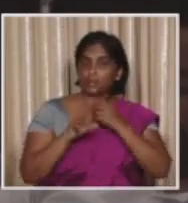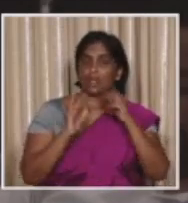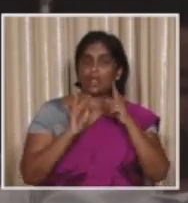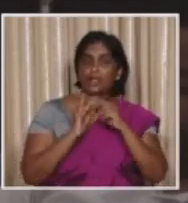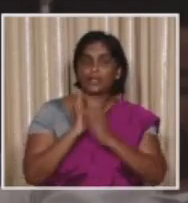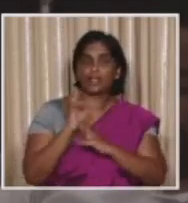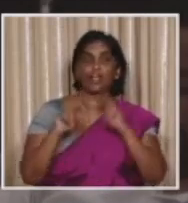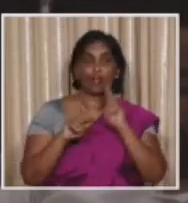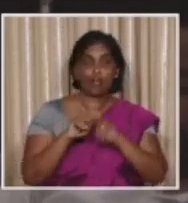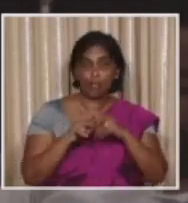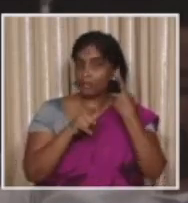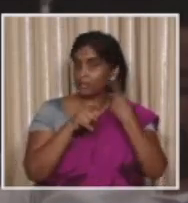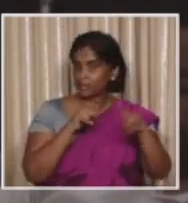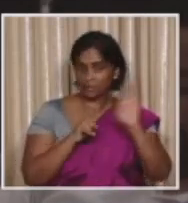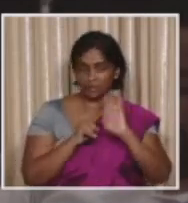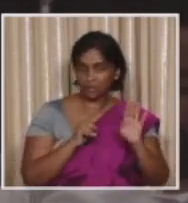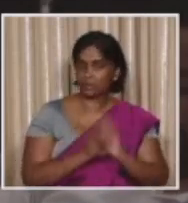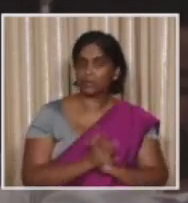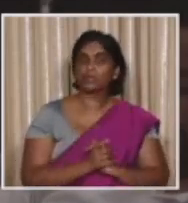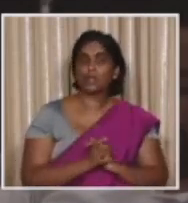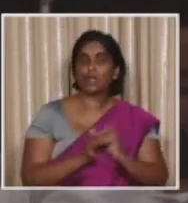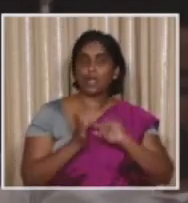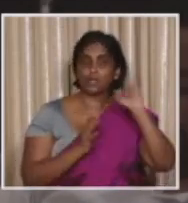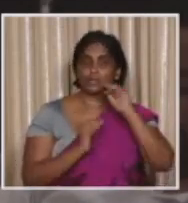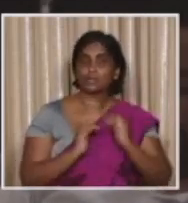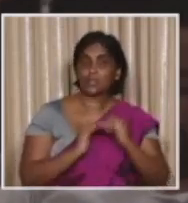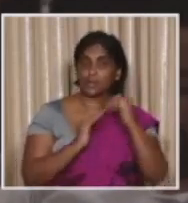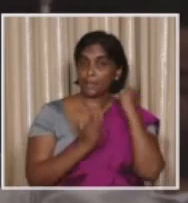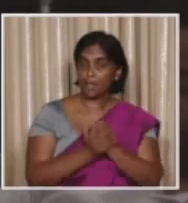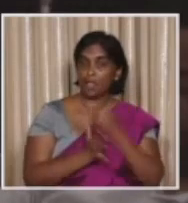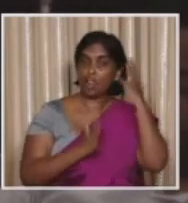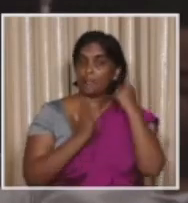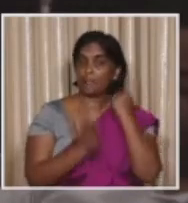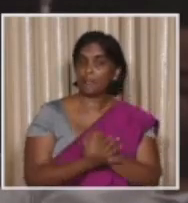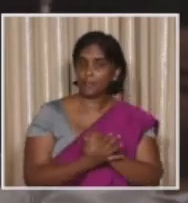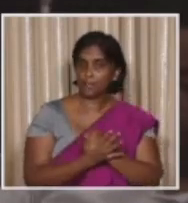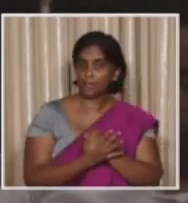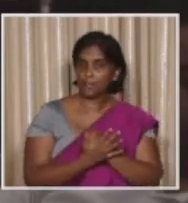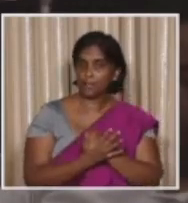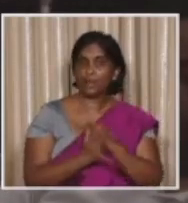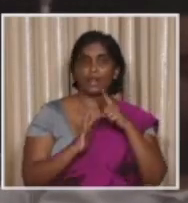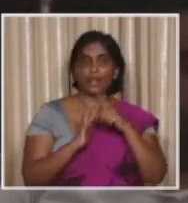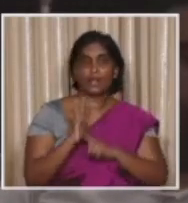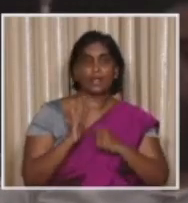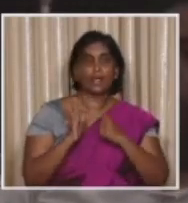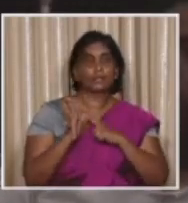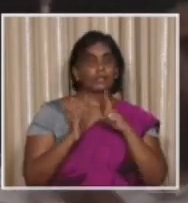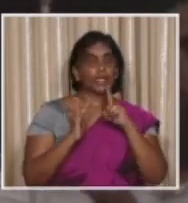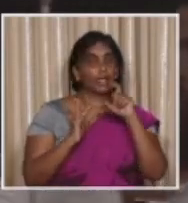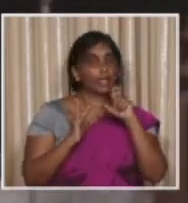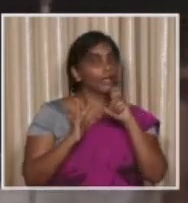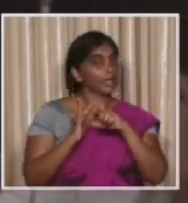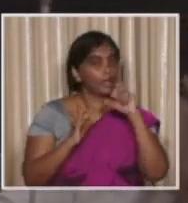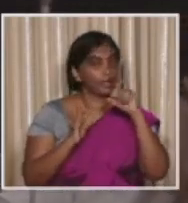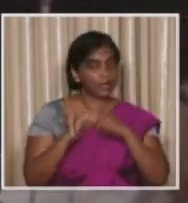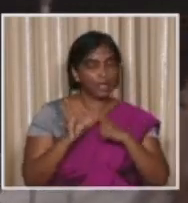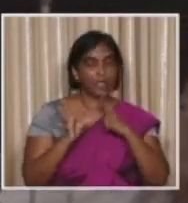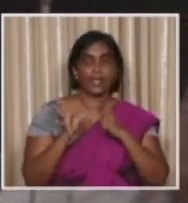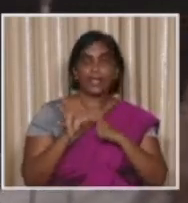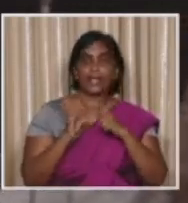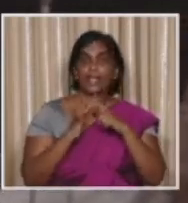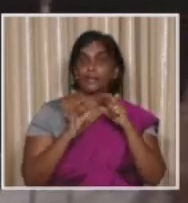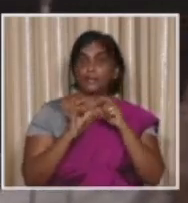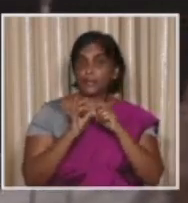ජාත්‍යන්තර මූල්‍ය අරමුදල විතරක් නෙමෙයි, ආසියානු සංවර්ධන බැංකුව, ලෝක බැංකුව, ජයික ආයතනය, AIIB